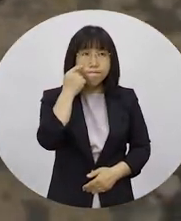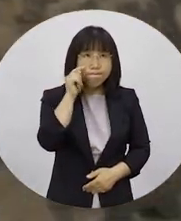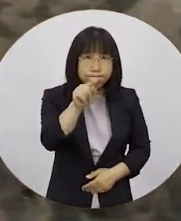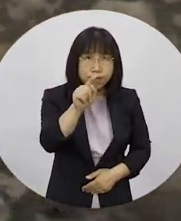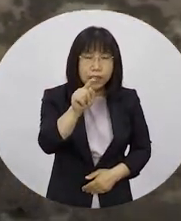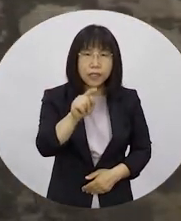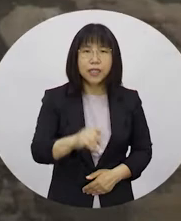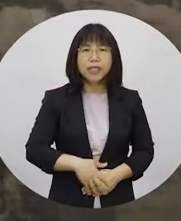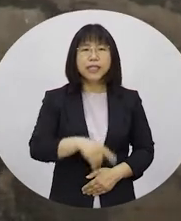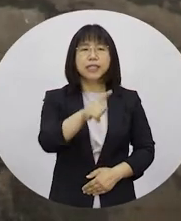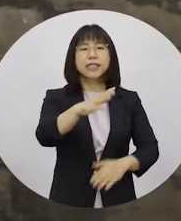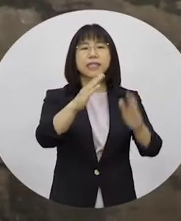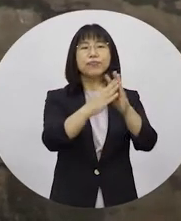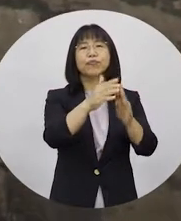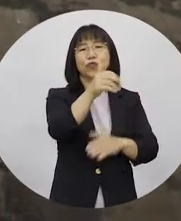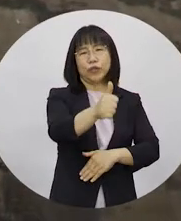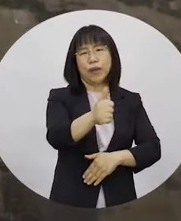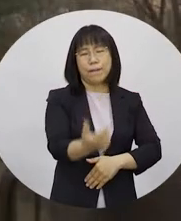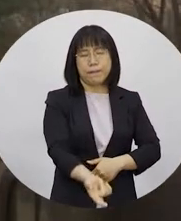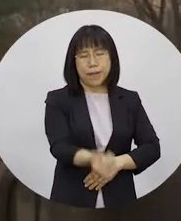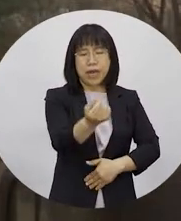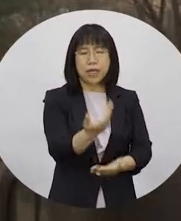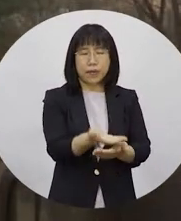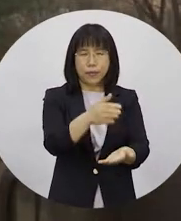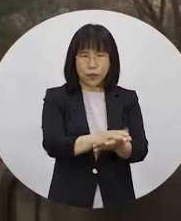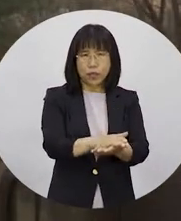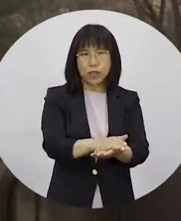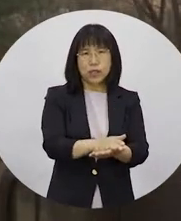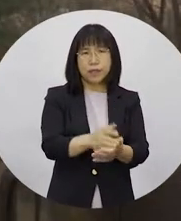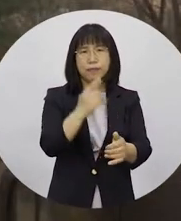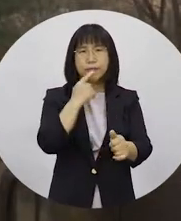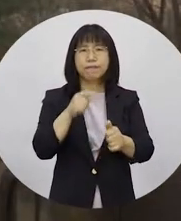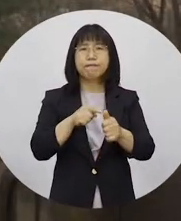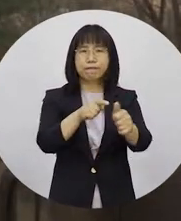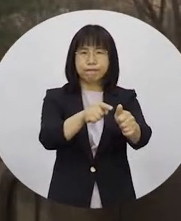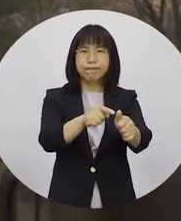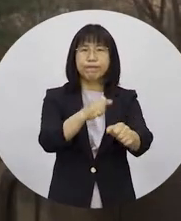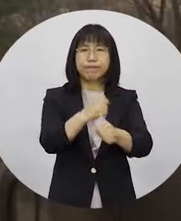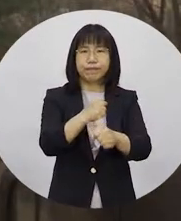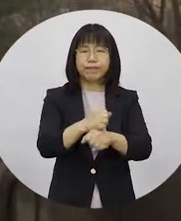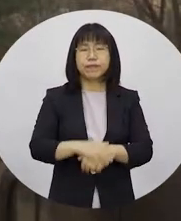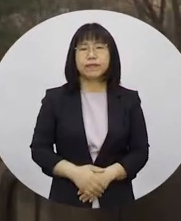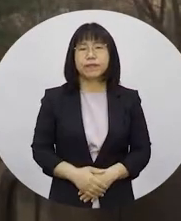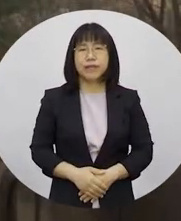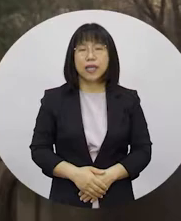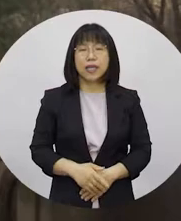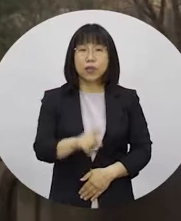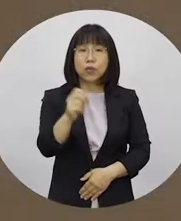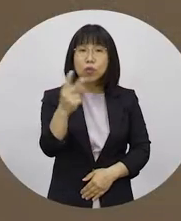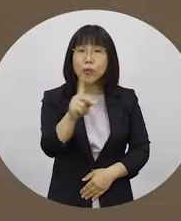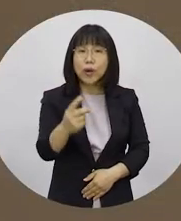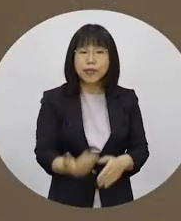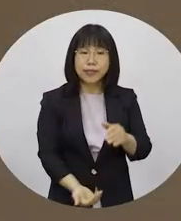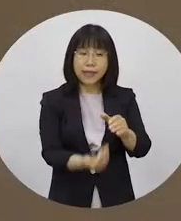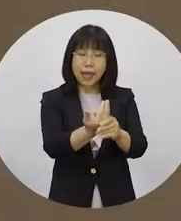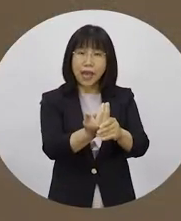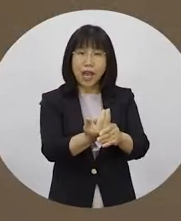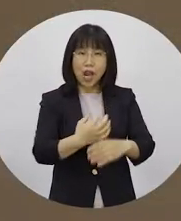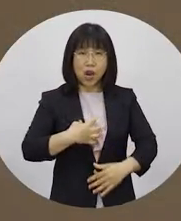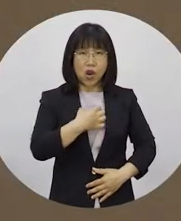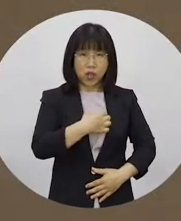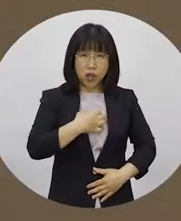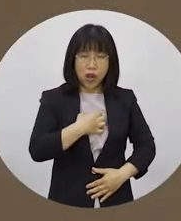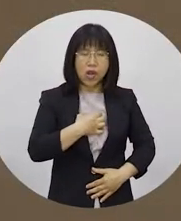시설물에 대해서는 소유자나 관리자에게 즉시 보수, 보강 등 안전조치를 취했습니다. 특히 재해 우려가